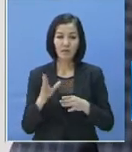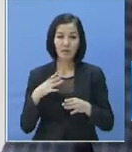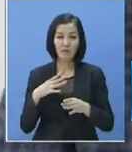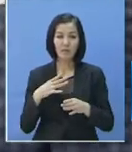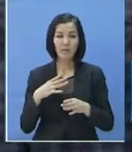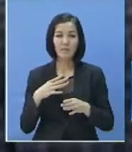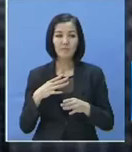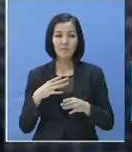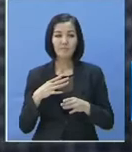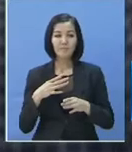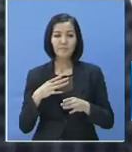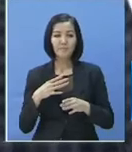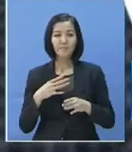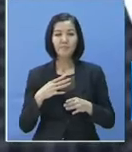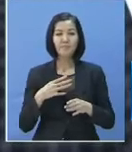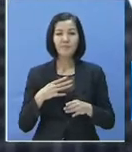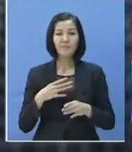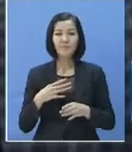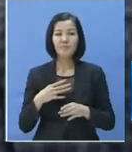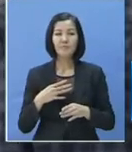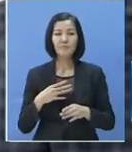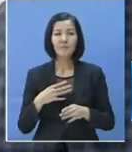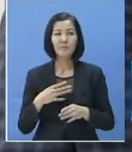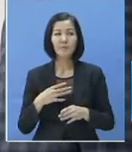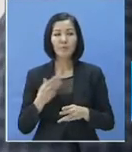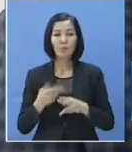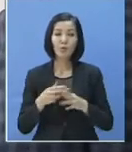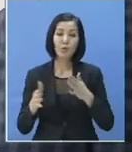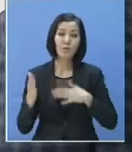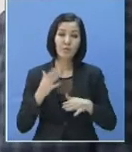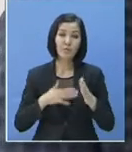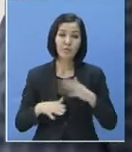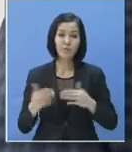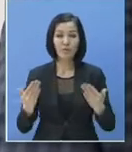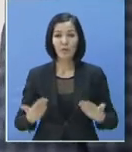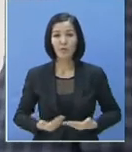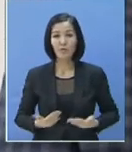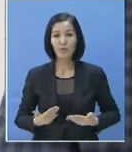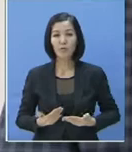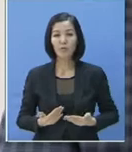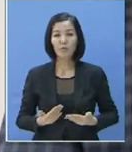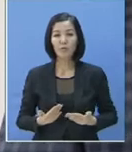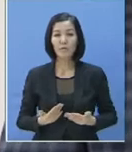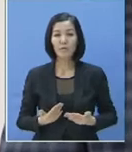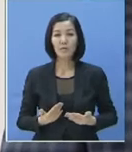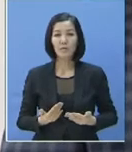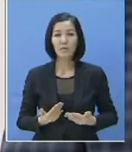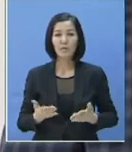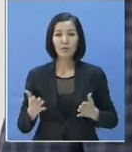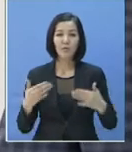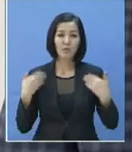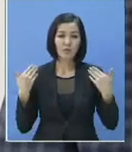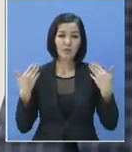Осы немен неткенде әлеуметтік, қуанып отырмыз бәріміз. Енді осы әлеуметтік қызметкер күнімен бәрін